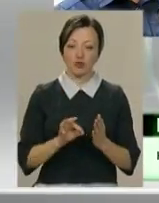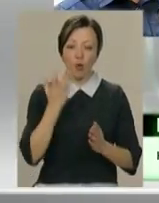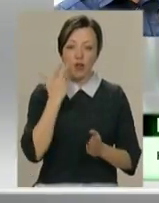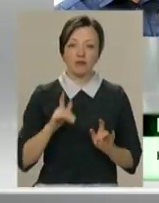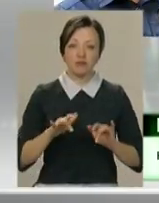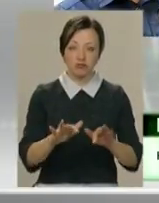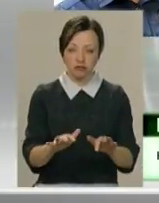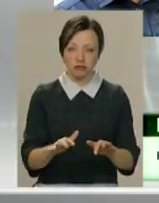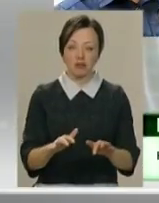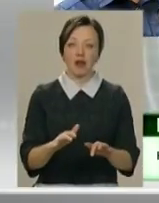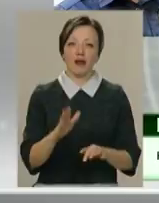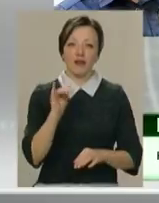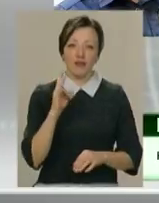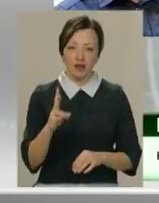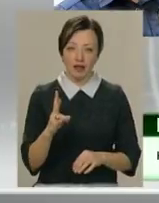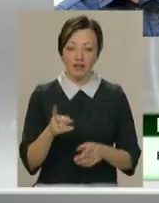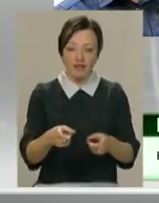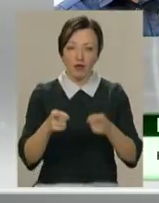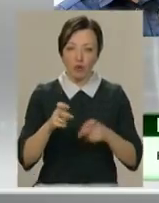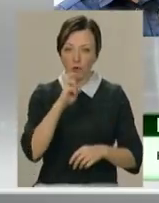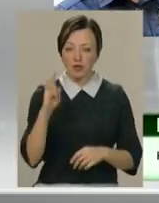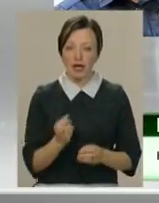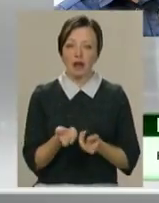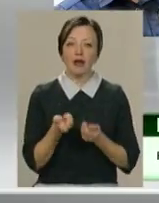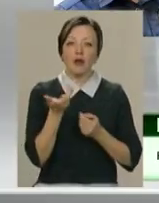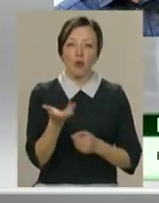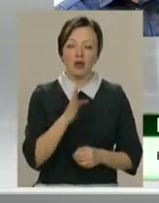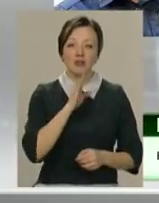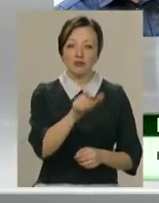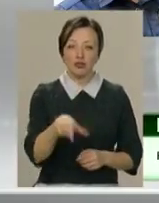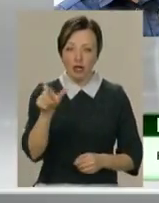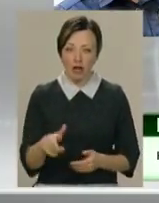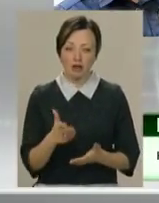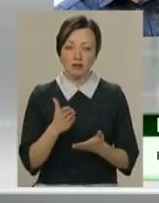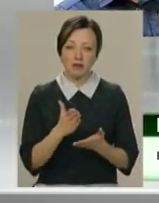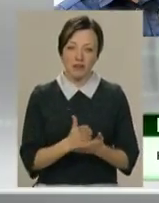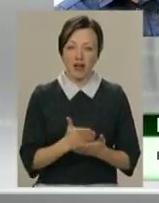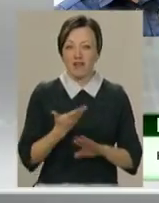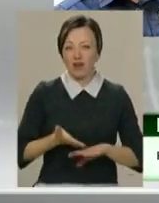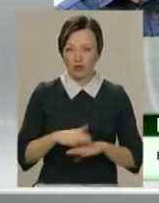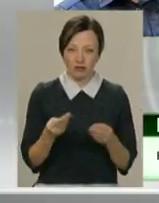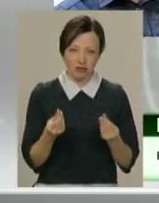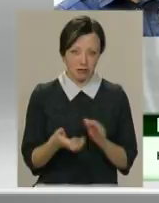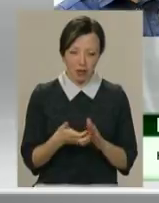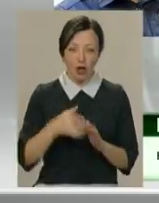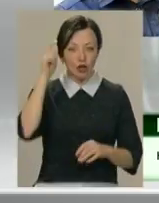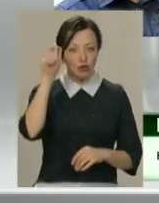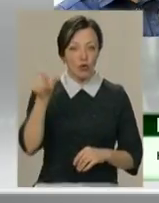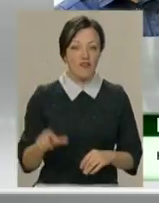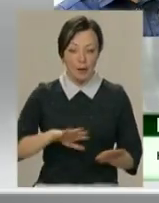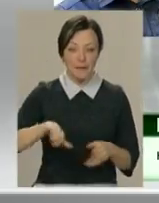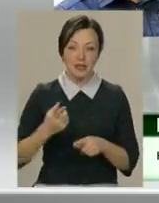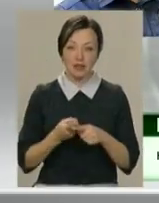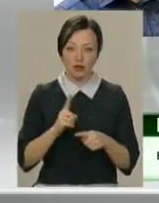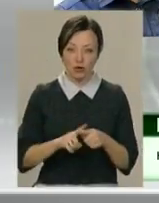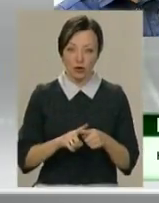Як з'ясувалося, він втягнув проституцію кількох дівчат, які перебували в скрутному матеріальному становищі. Чоловік підпрацьовував